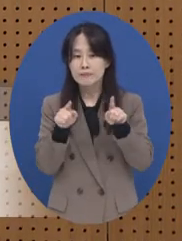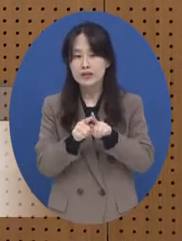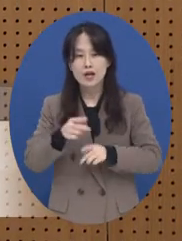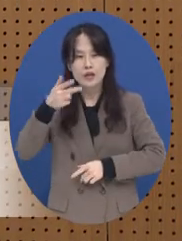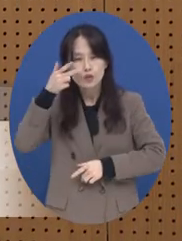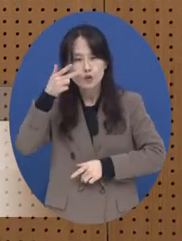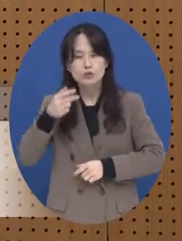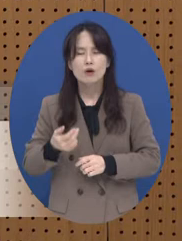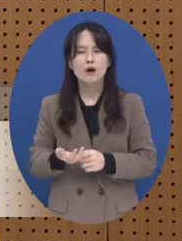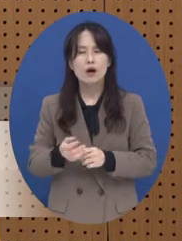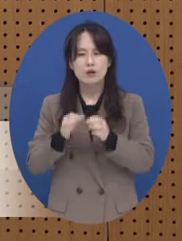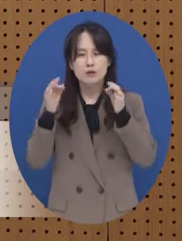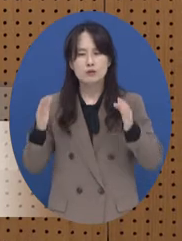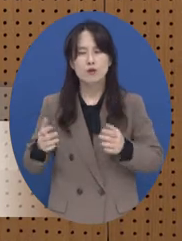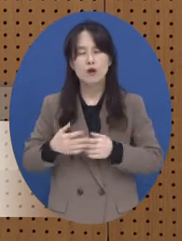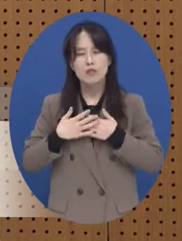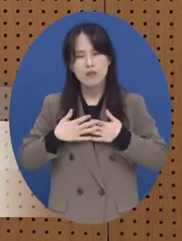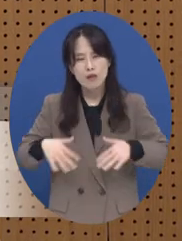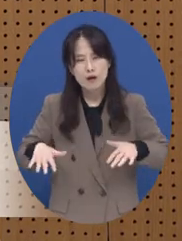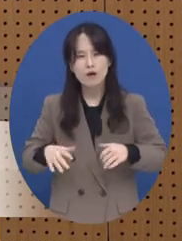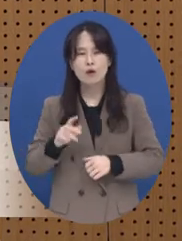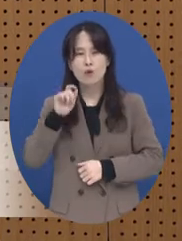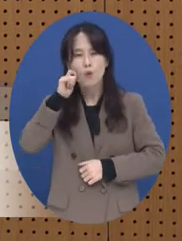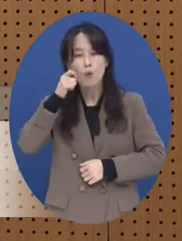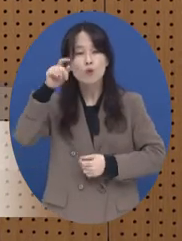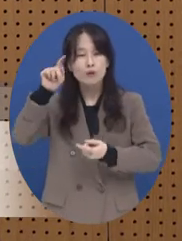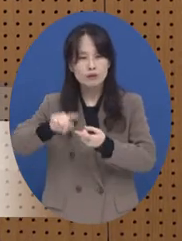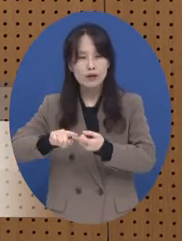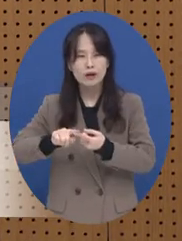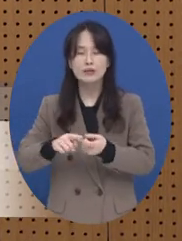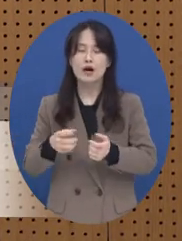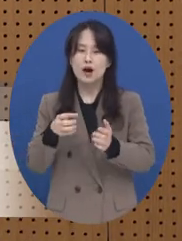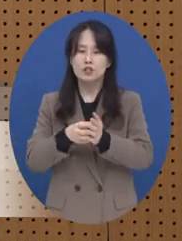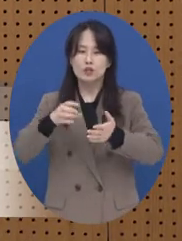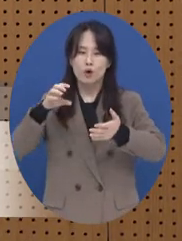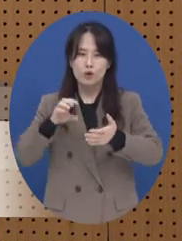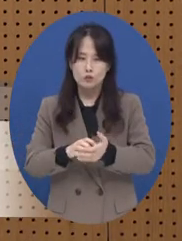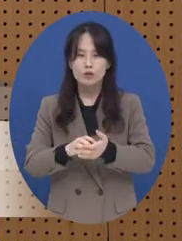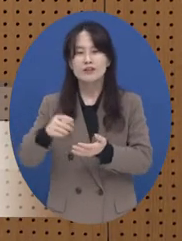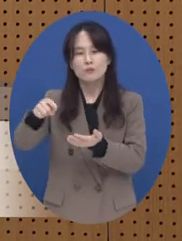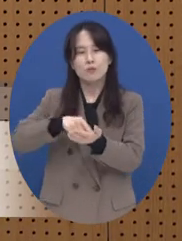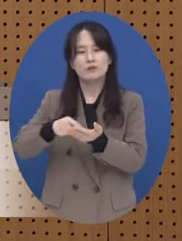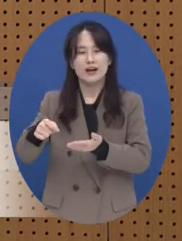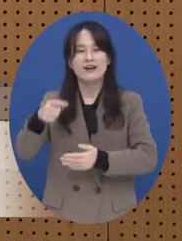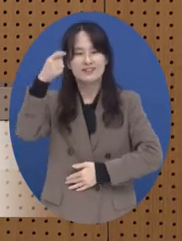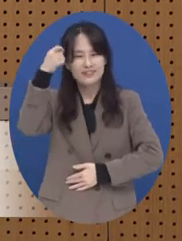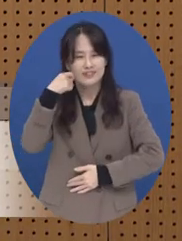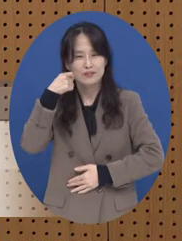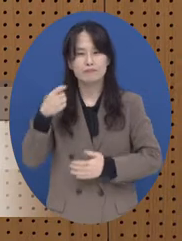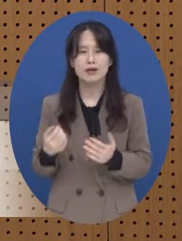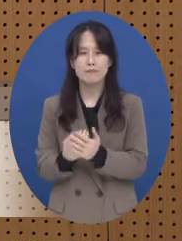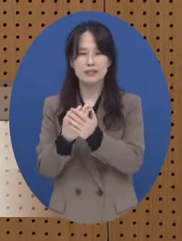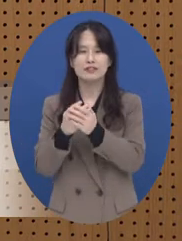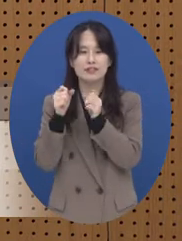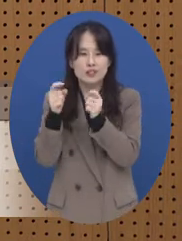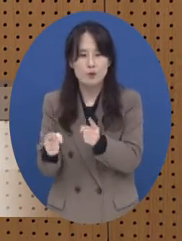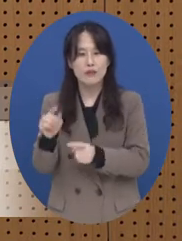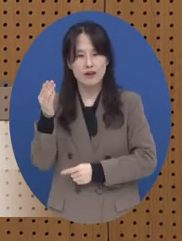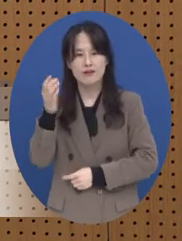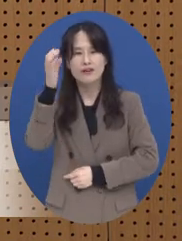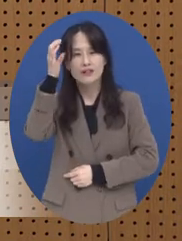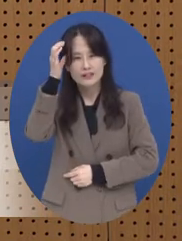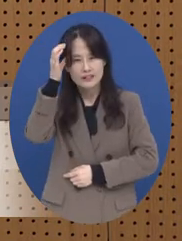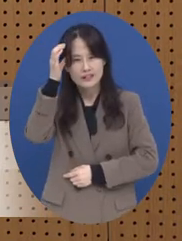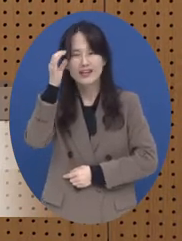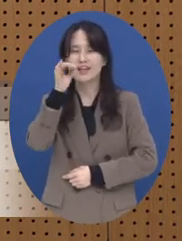더불어서 여주가 그간 소외받고 어려운 것에 대한 아주 적절한 보상이 아닌가, 또 발전의 원동력이